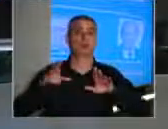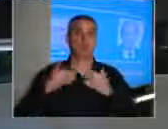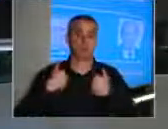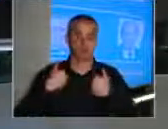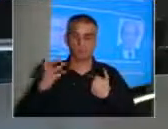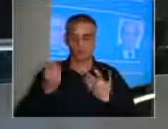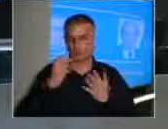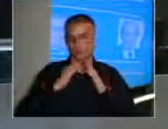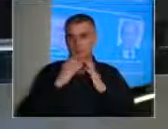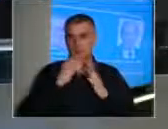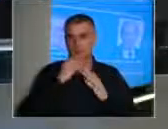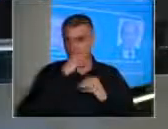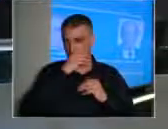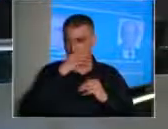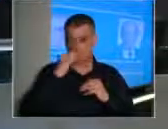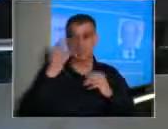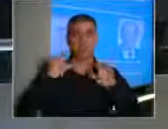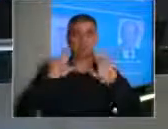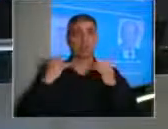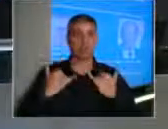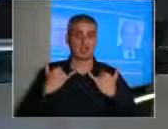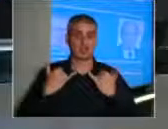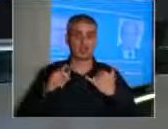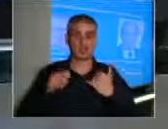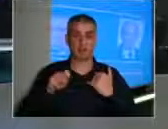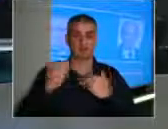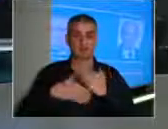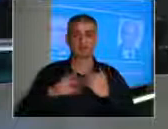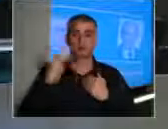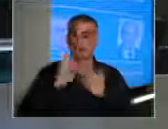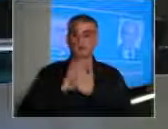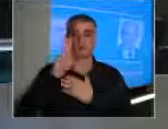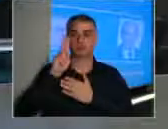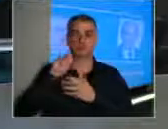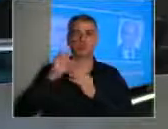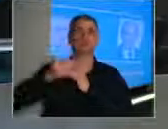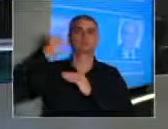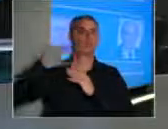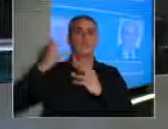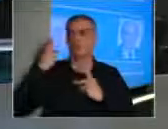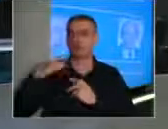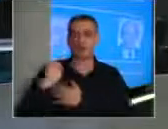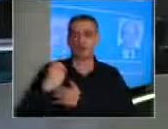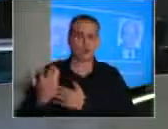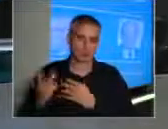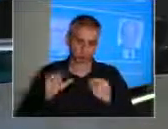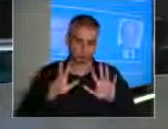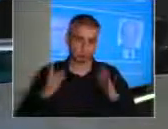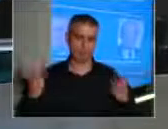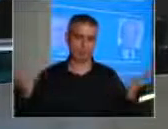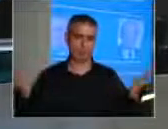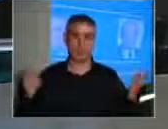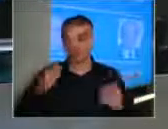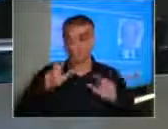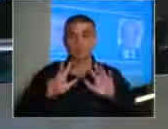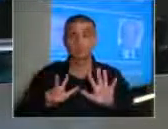בראשותנו, תקחי את הבית היהודי. היה לו 8 עכשיו בכנסת היוצאת, והיה לו 12 בכנסת הקודמת. איפה היה לו יותר כוח? עם 8. דווקא